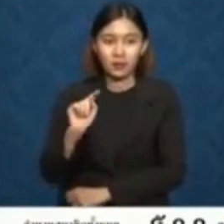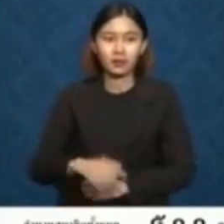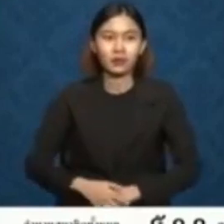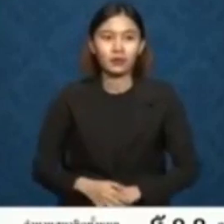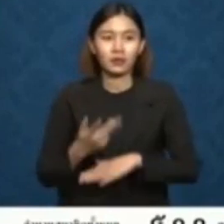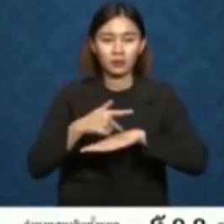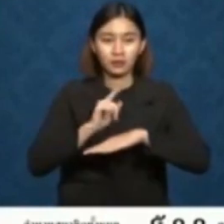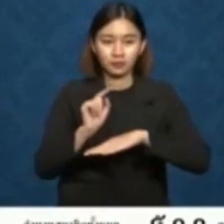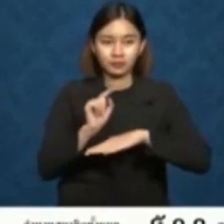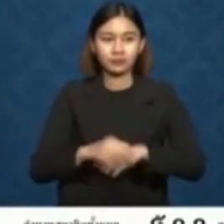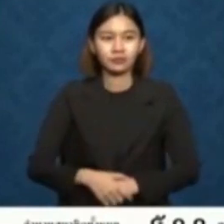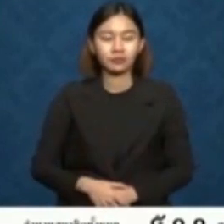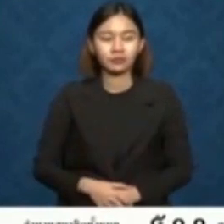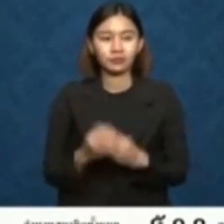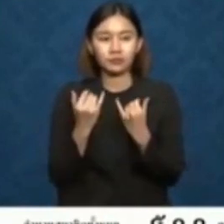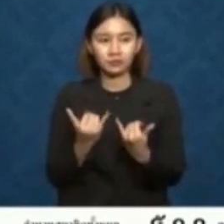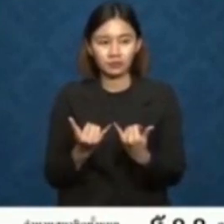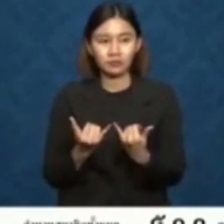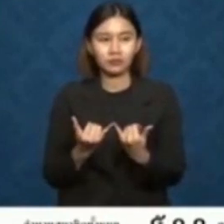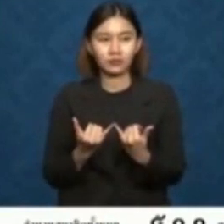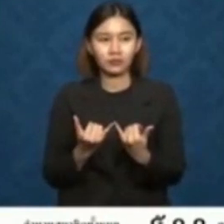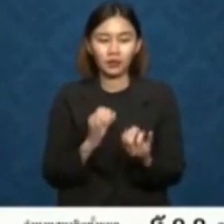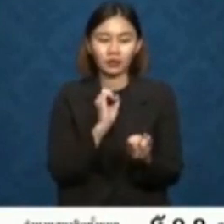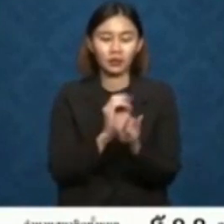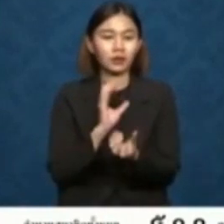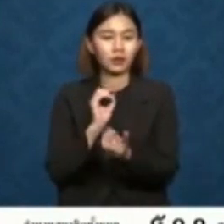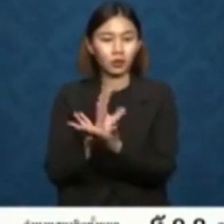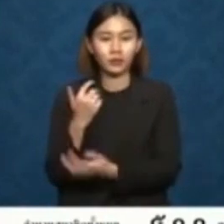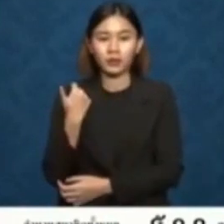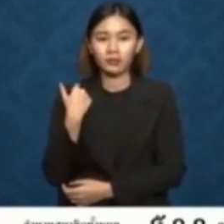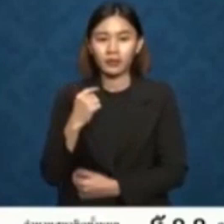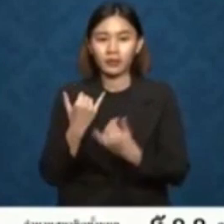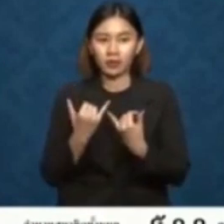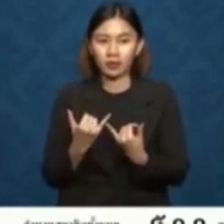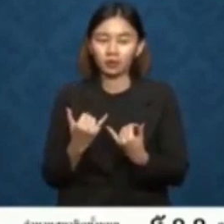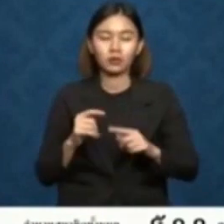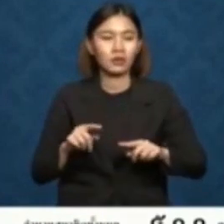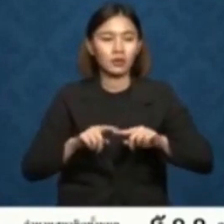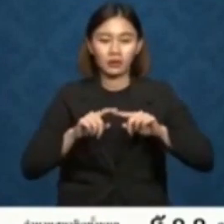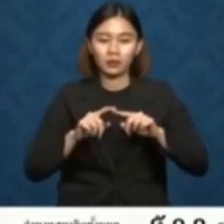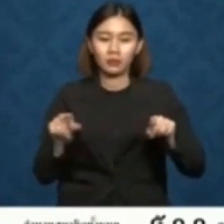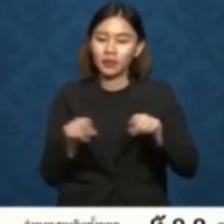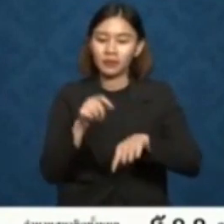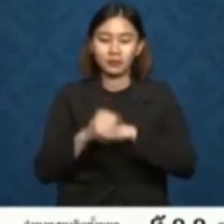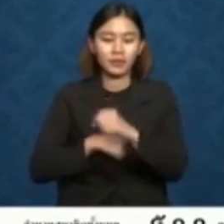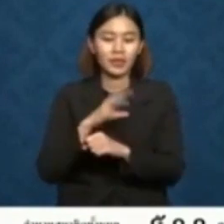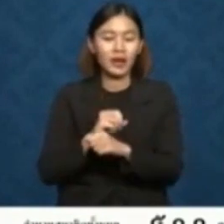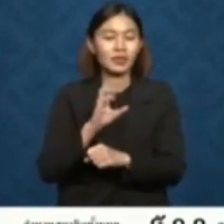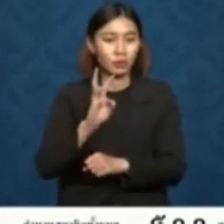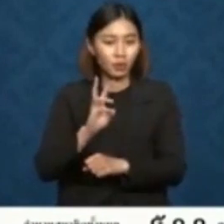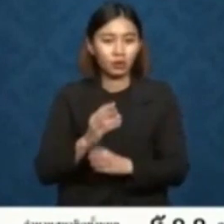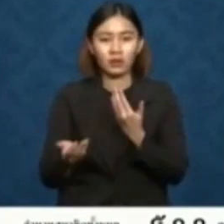ไม่ครับท่านประธานครับทีนี้ผลกระทบที่เกิดขึ้นในครั้งนี้ก็แทบไม่ต่างกับปี56